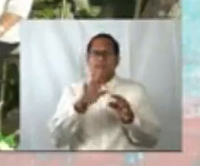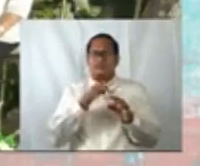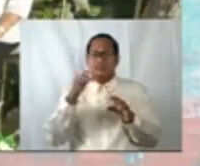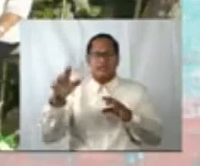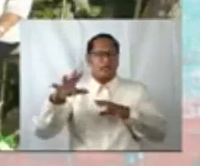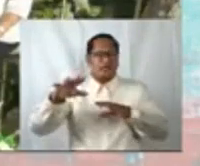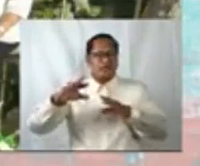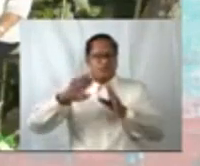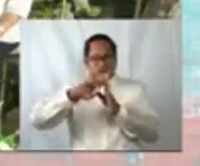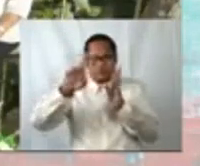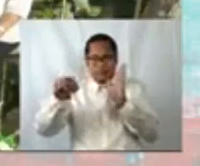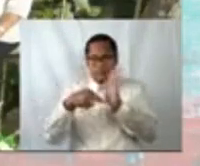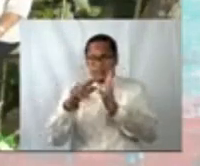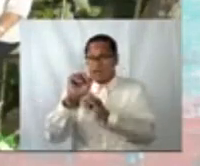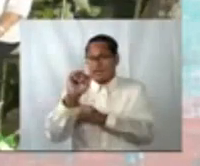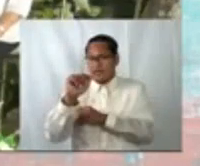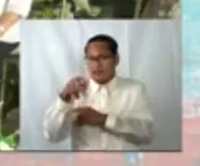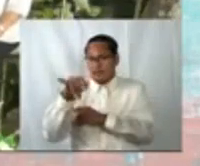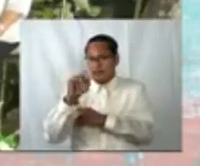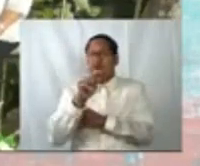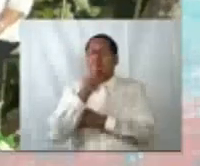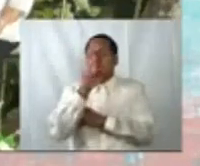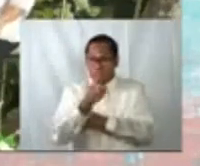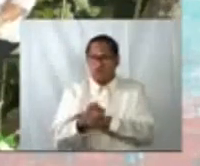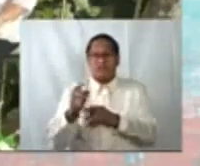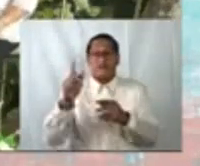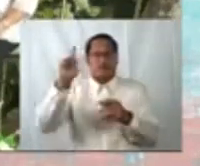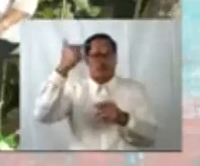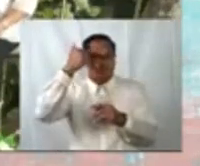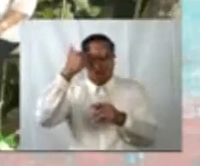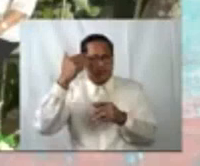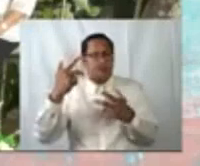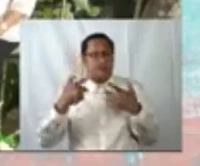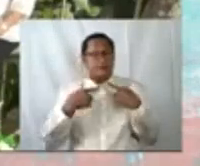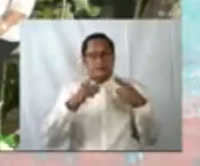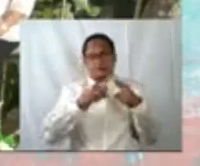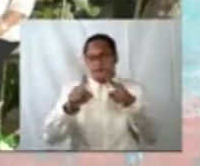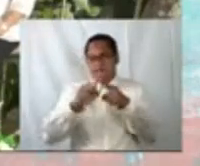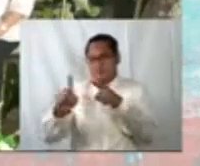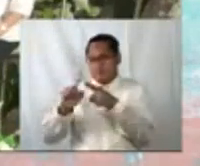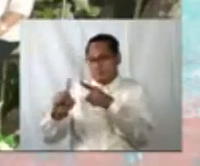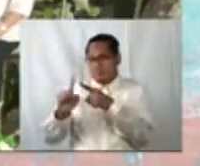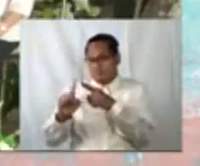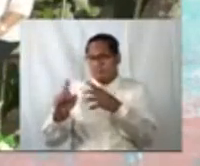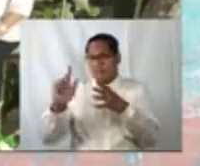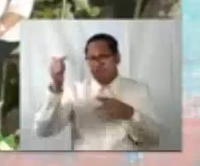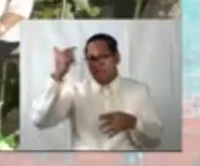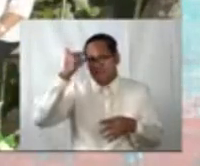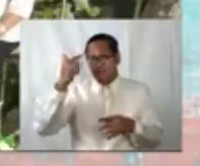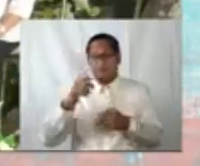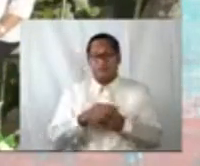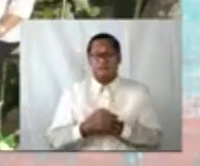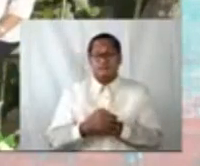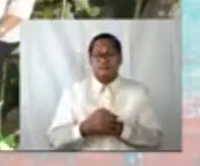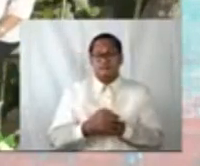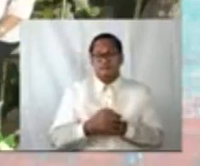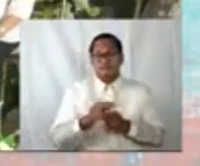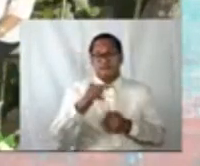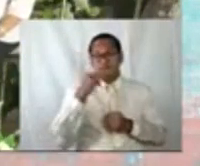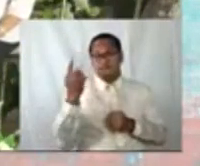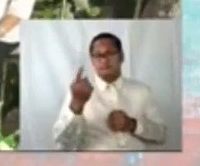hindi siya republika. Pero isa siyang pamahalaan. At alam naman natin, USEC, na maraming paporma ng pamahalaan. Yeah. Diba? Hindi lang naman